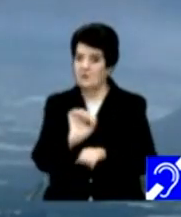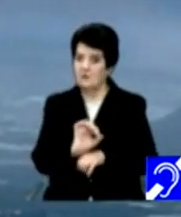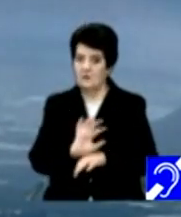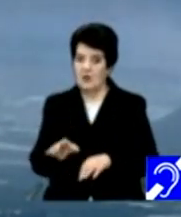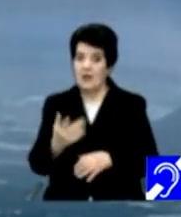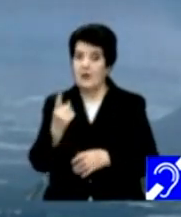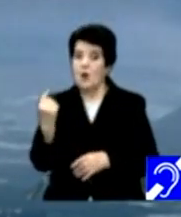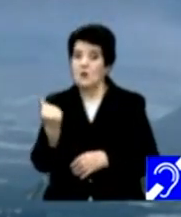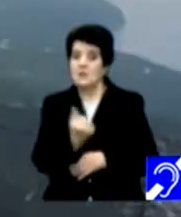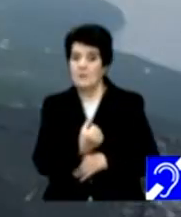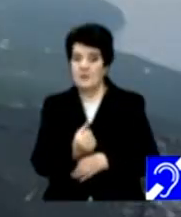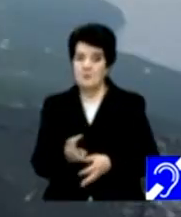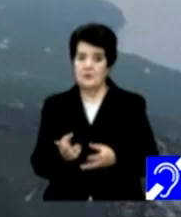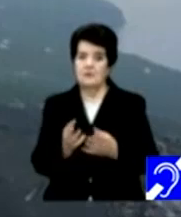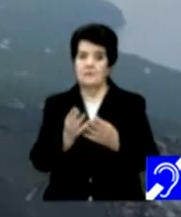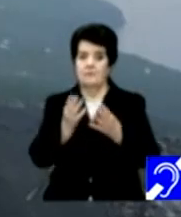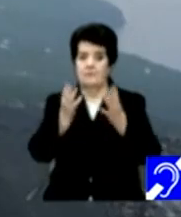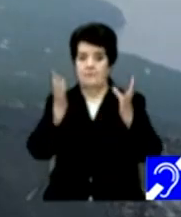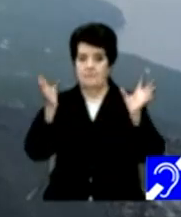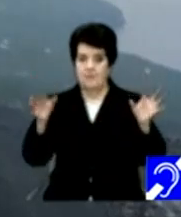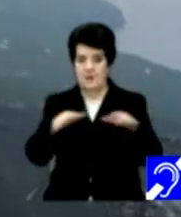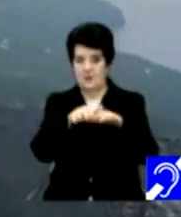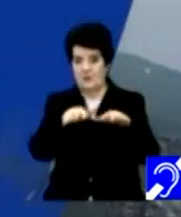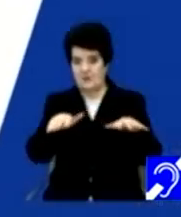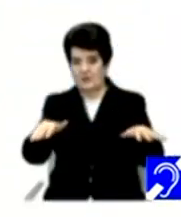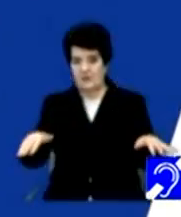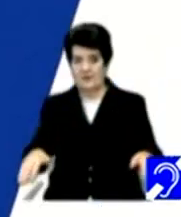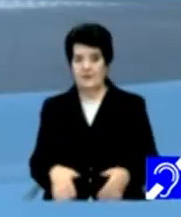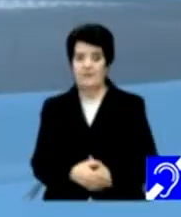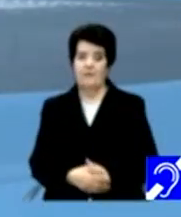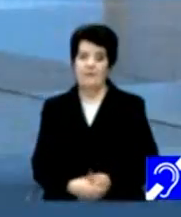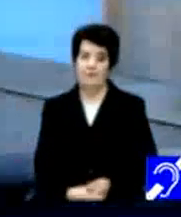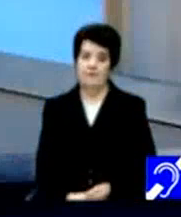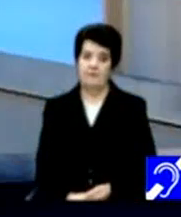de o săptămână peste câteva momente în telejurnal.